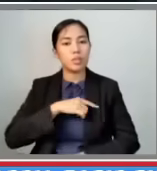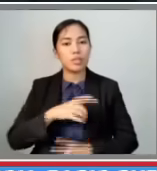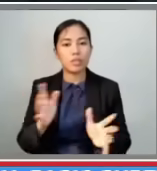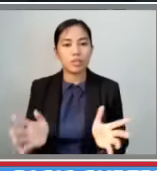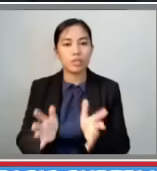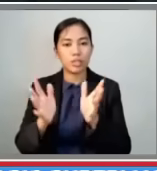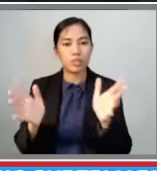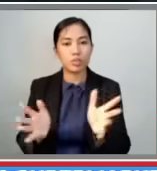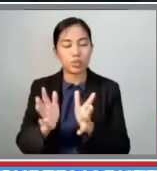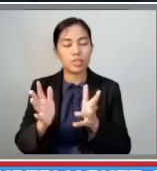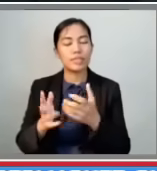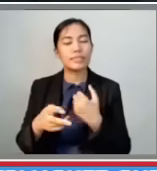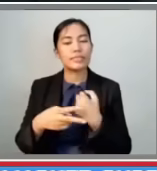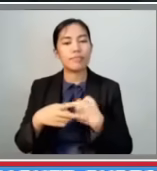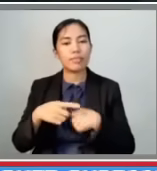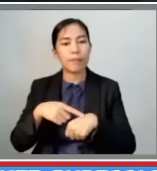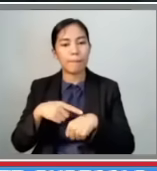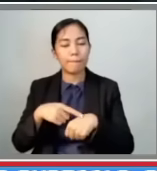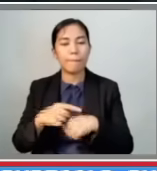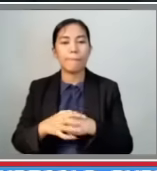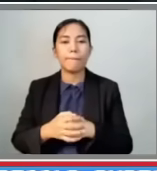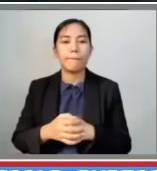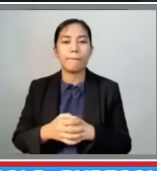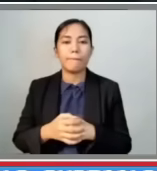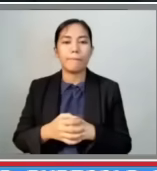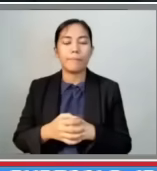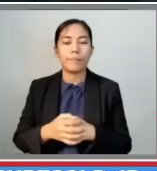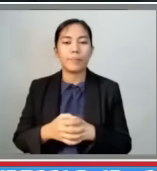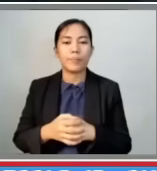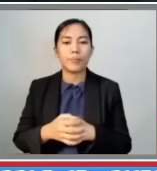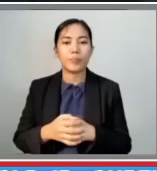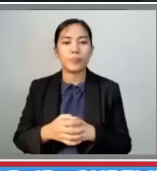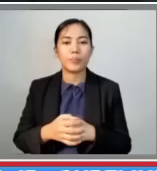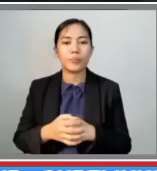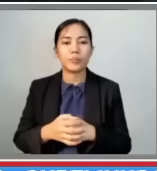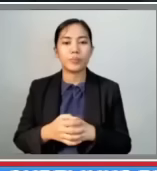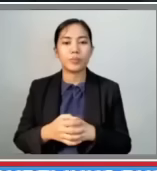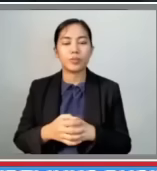na lang po ng free P2P